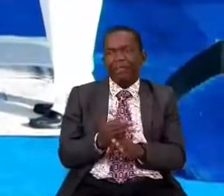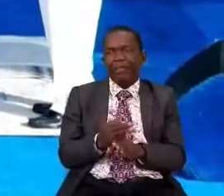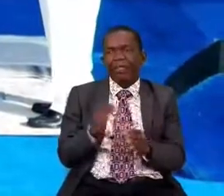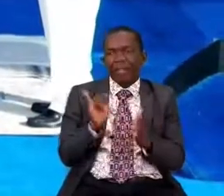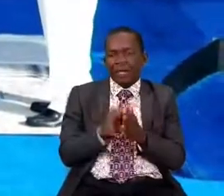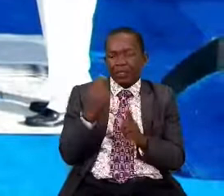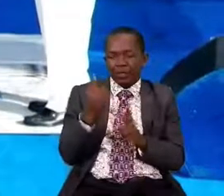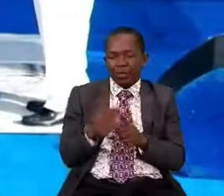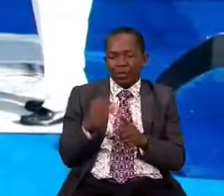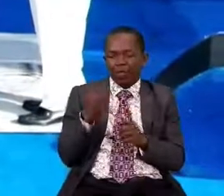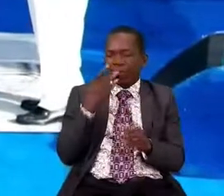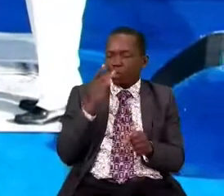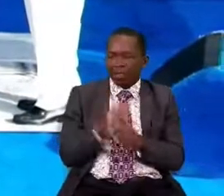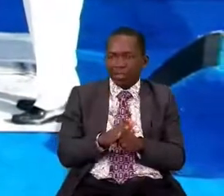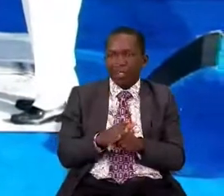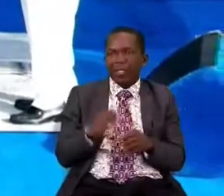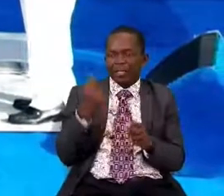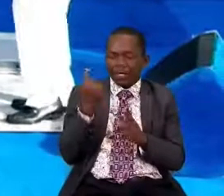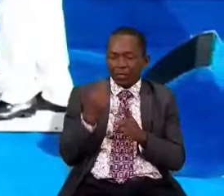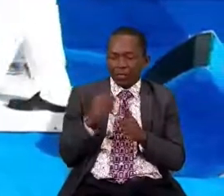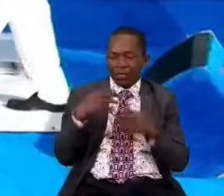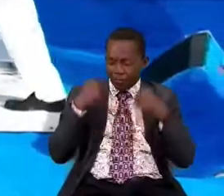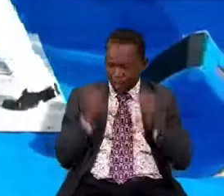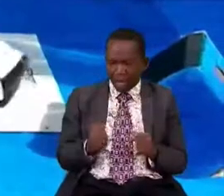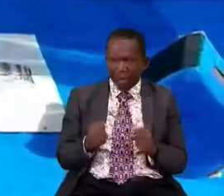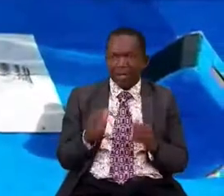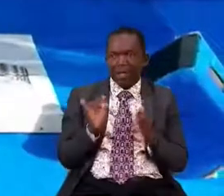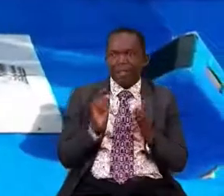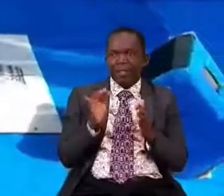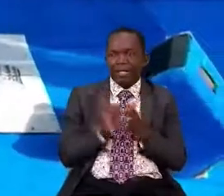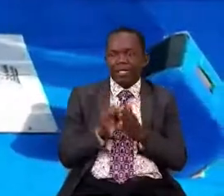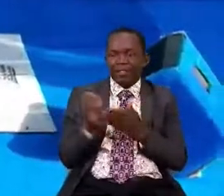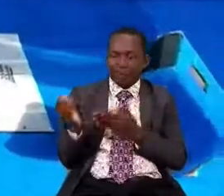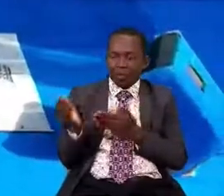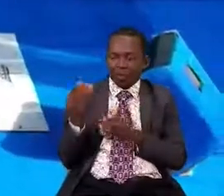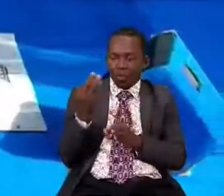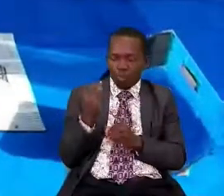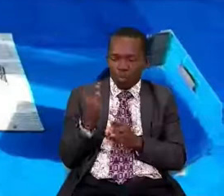la foi. La foi vient de ce qu'on entend et ce qu'on entend de la parole de Christ.